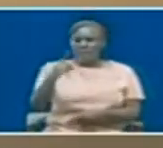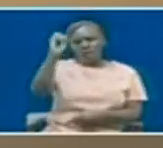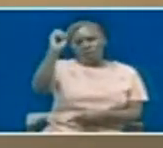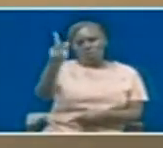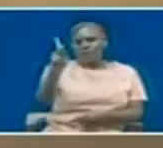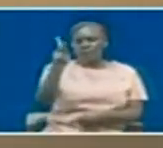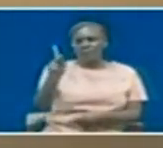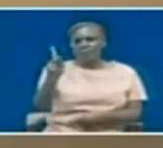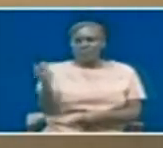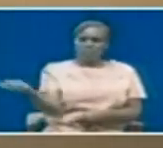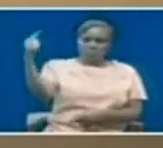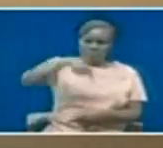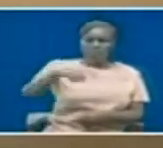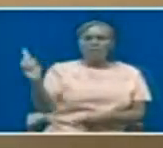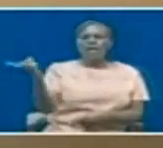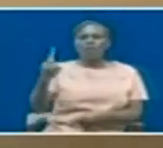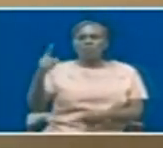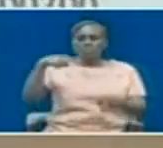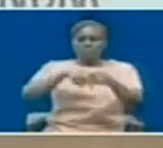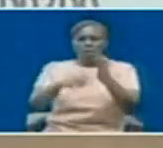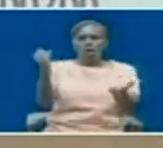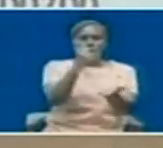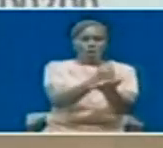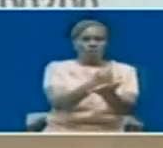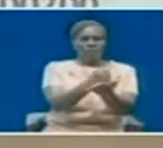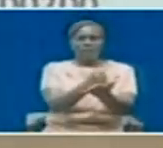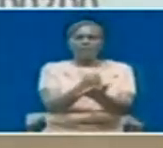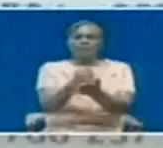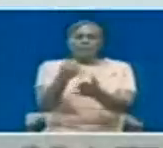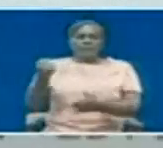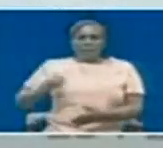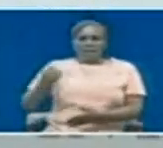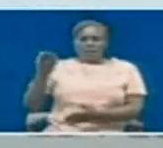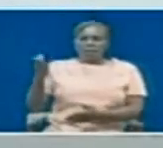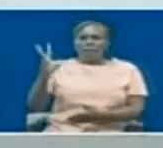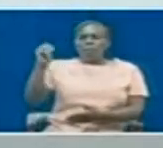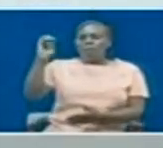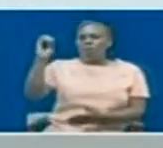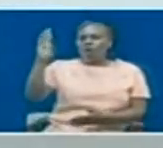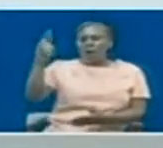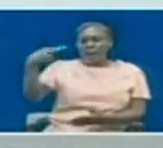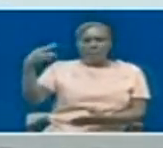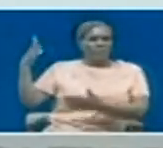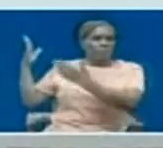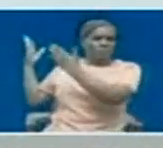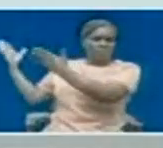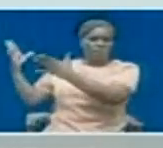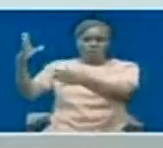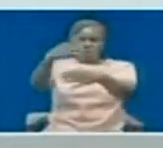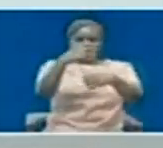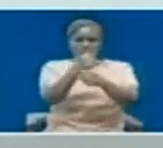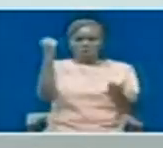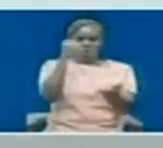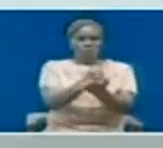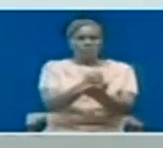sawa. Kuja Nairobi kaingizwa kwenye ofisi. Wakala huyo kwa jina Mohamed Dafala aliye na ofisi